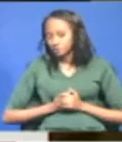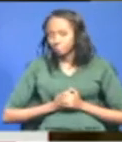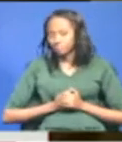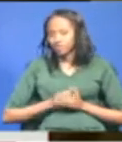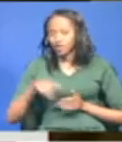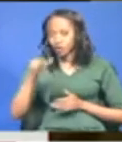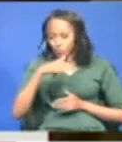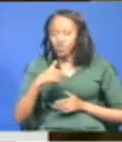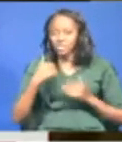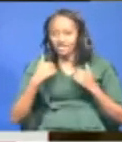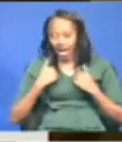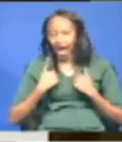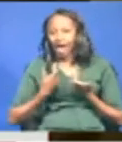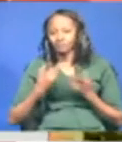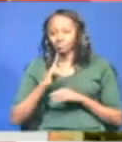naye.